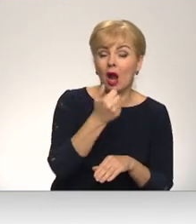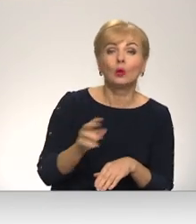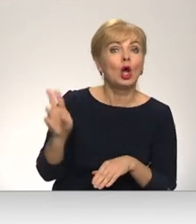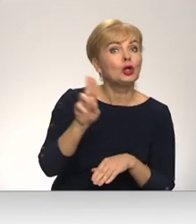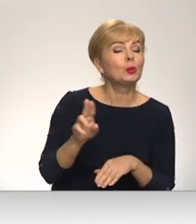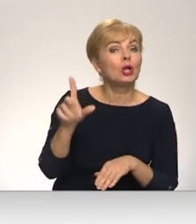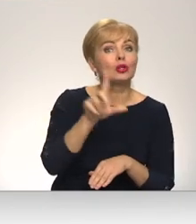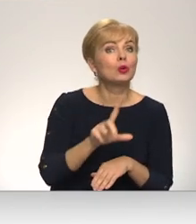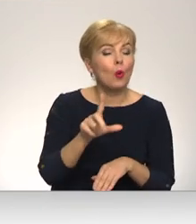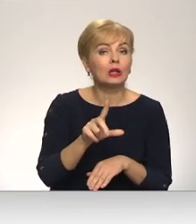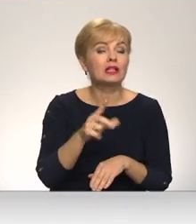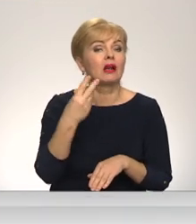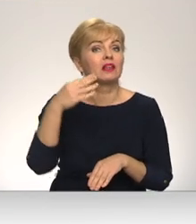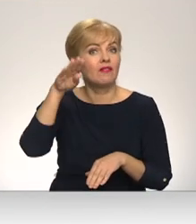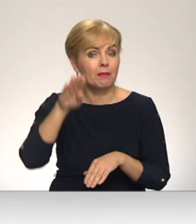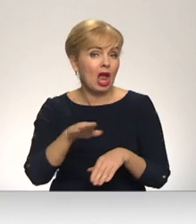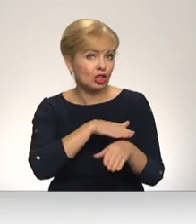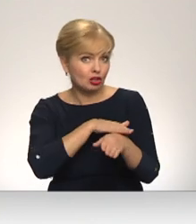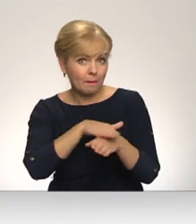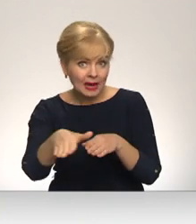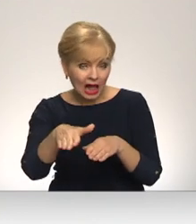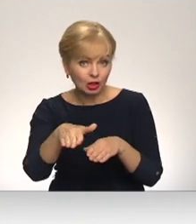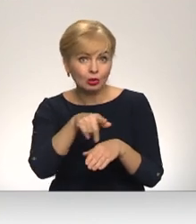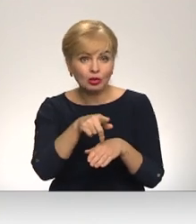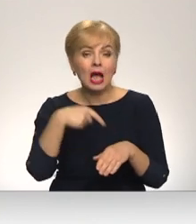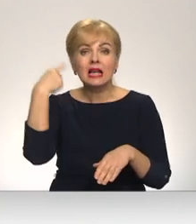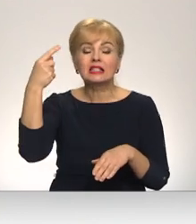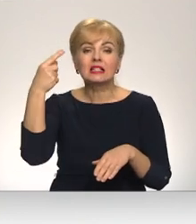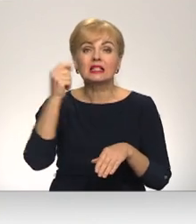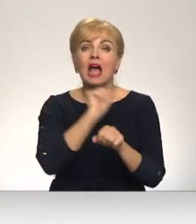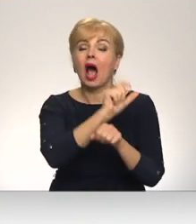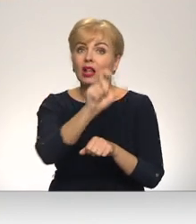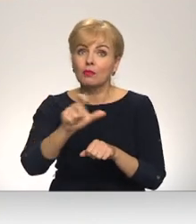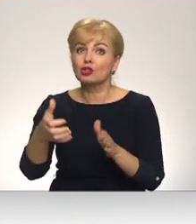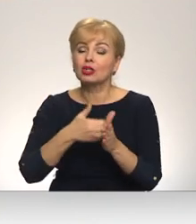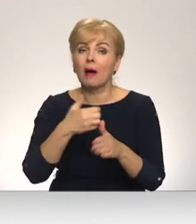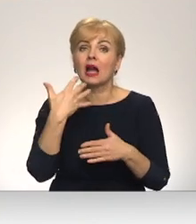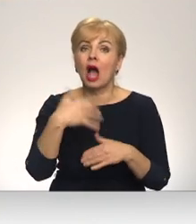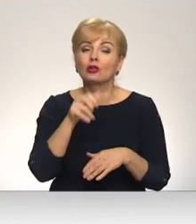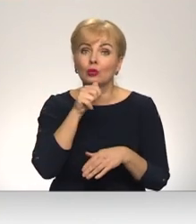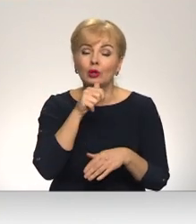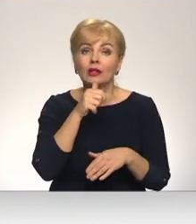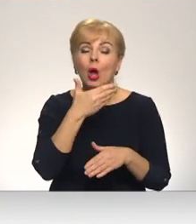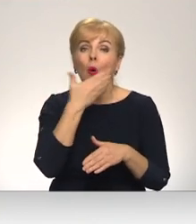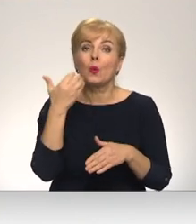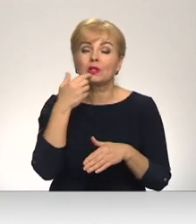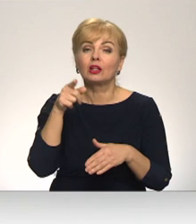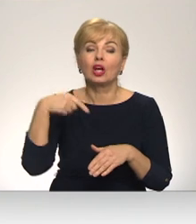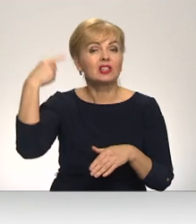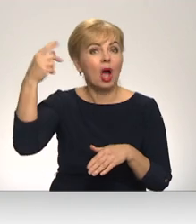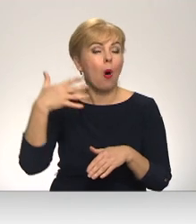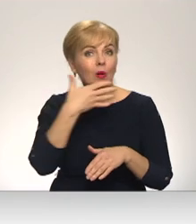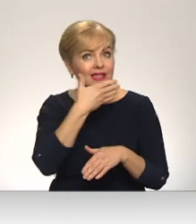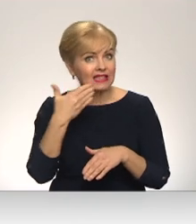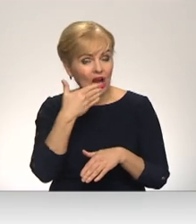jūnijas un jūlijas bija divi mēneši pilni, kur salaspilieši izmantoja karsto ūdeni, kas tika uzsildīts tikai no saules kolektoriem.